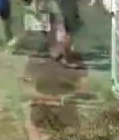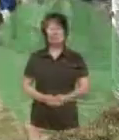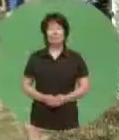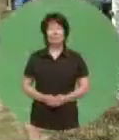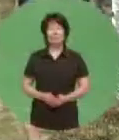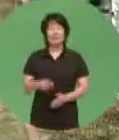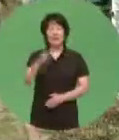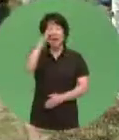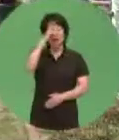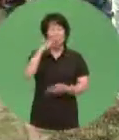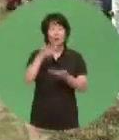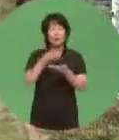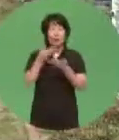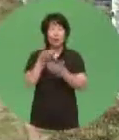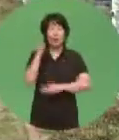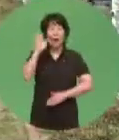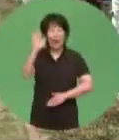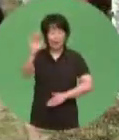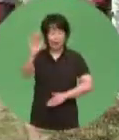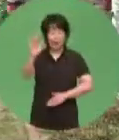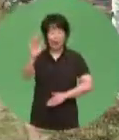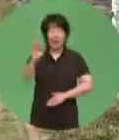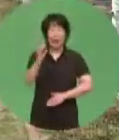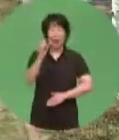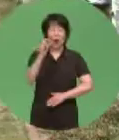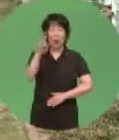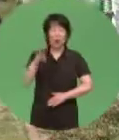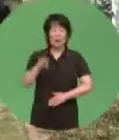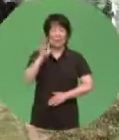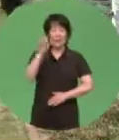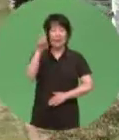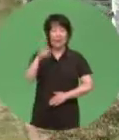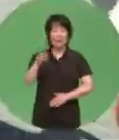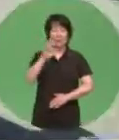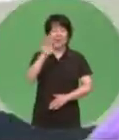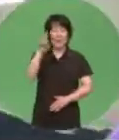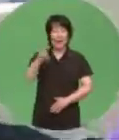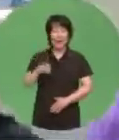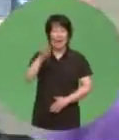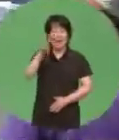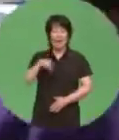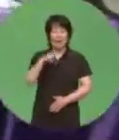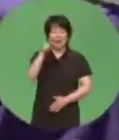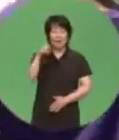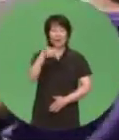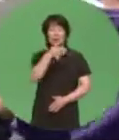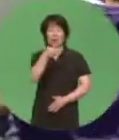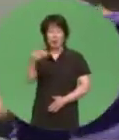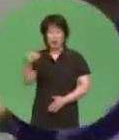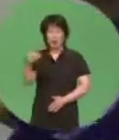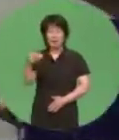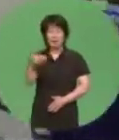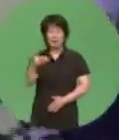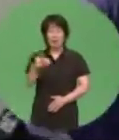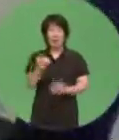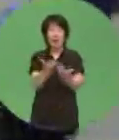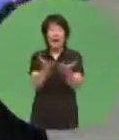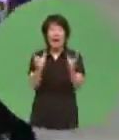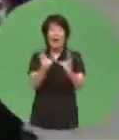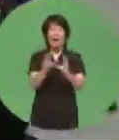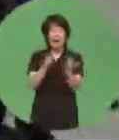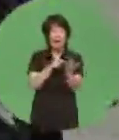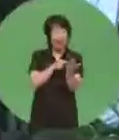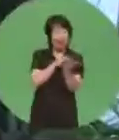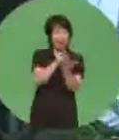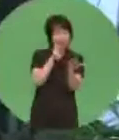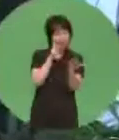昼食後は山麓公園内を回るオリエンテーリング、コース図をもとに班ごとにチェックポイ